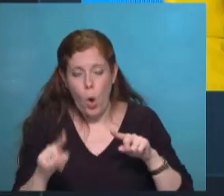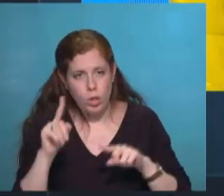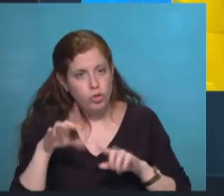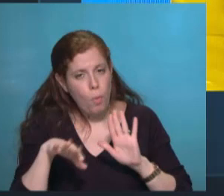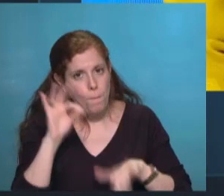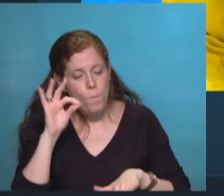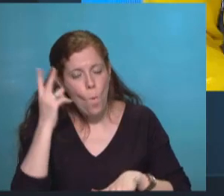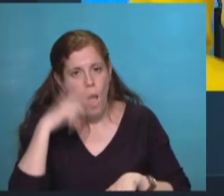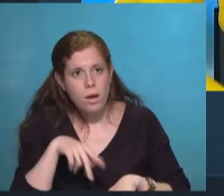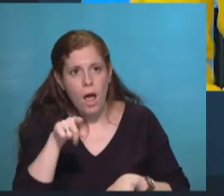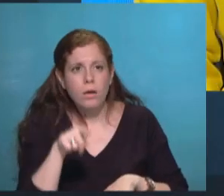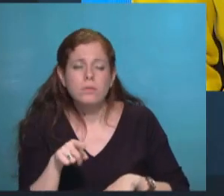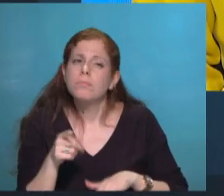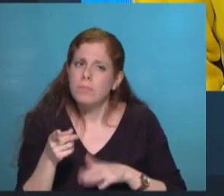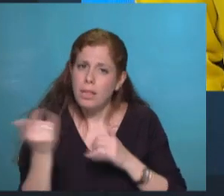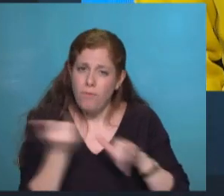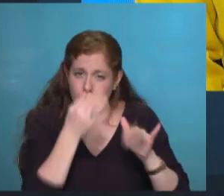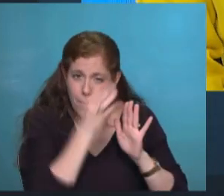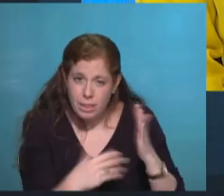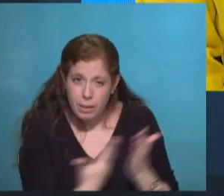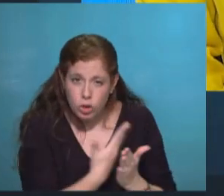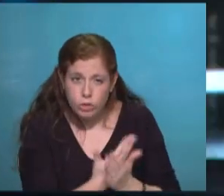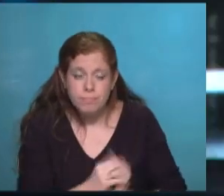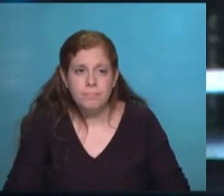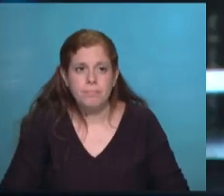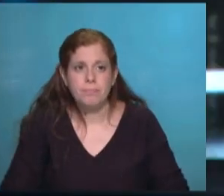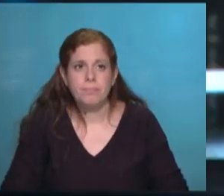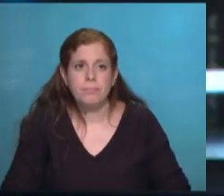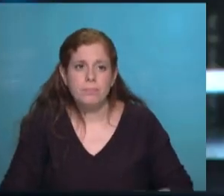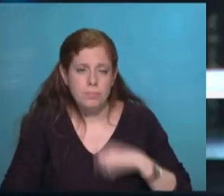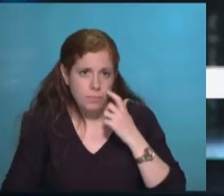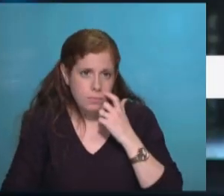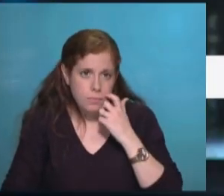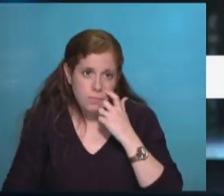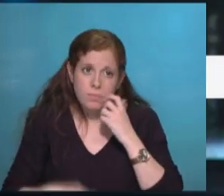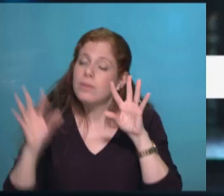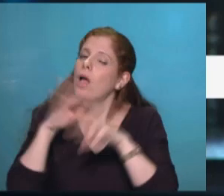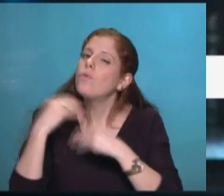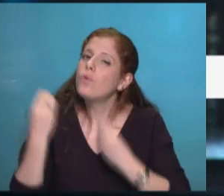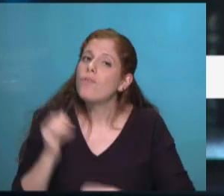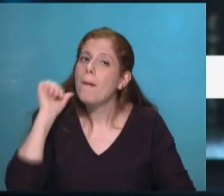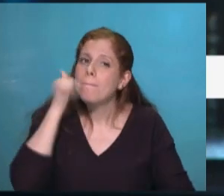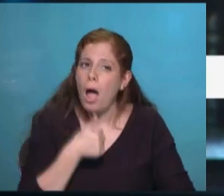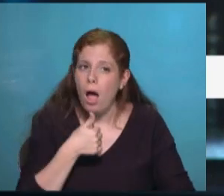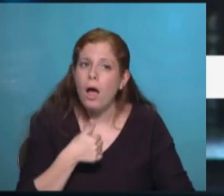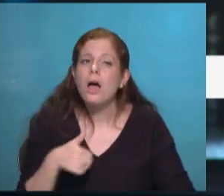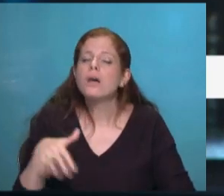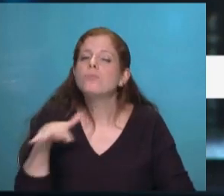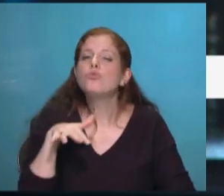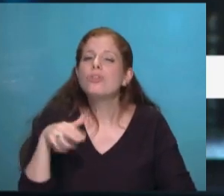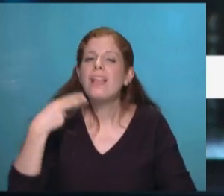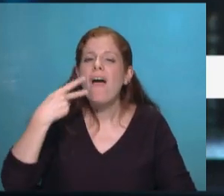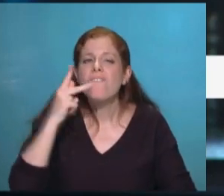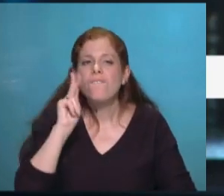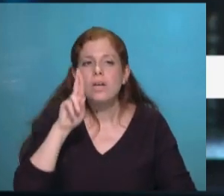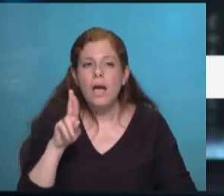מחר בשטח הפקר, אתם מביאים פרטים חדשים. ערב טוב. מחר בשטח הפקר על פיצוח הרצח